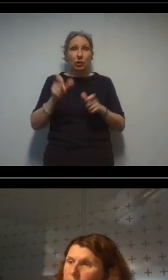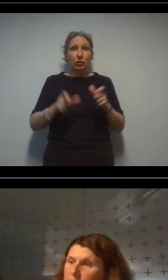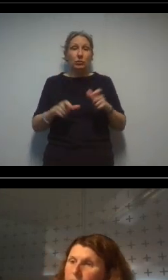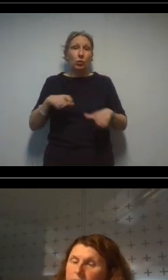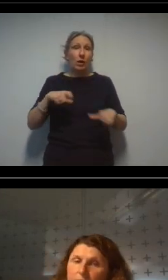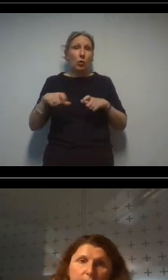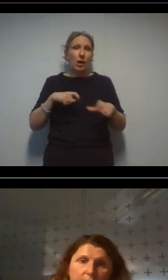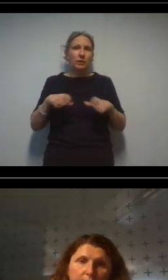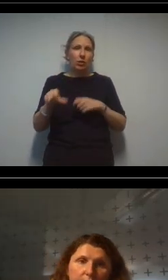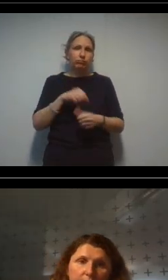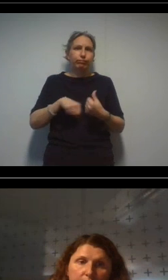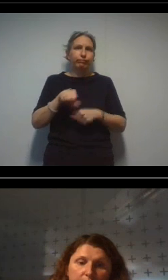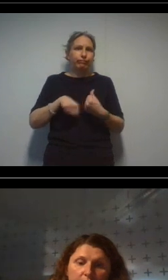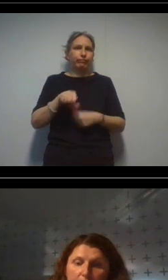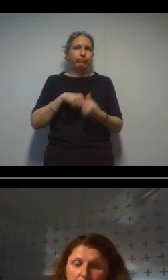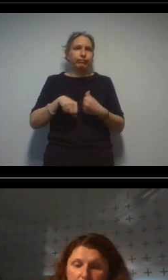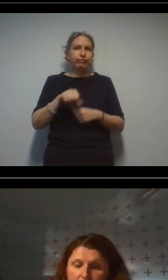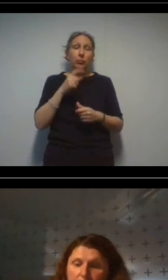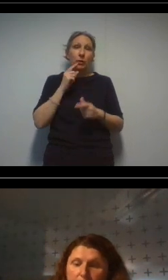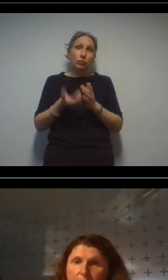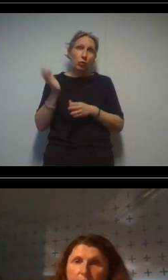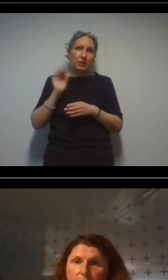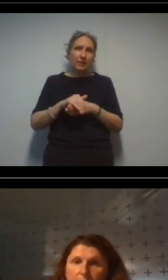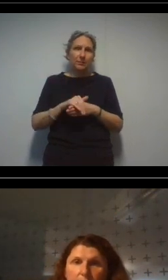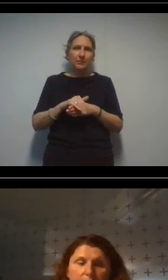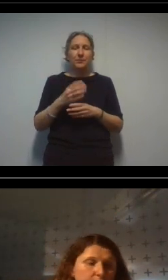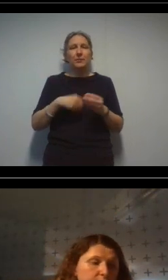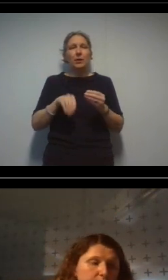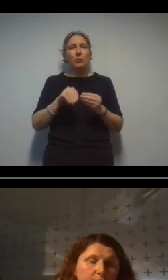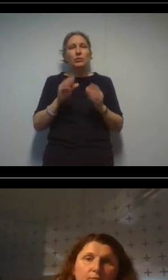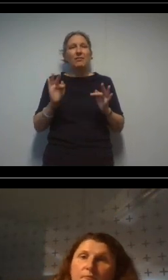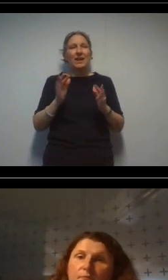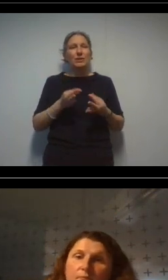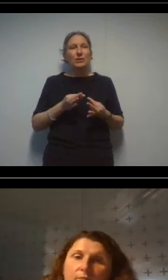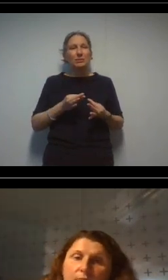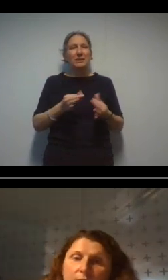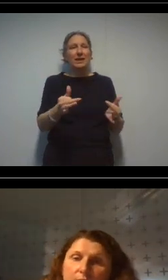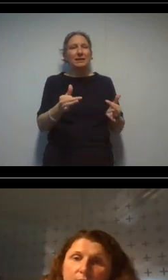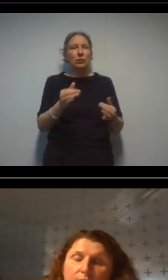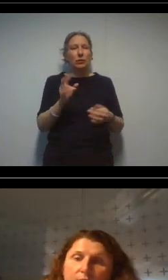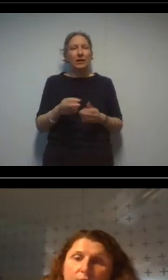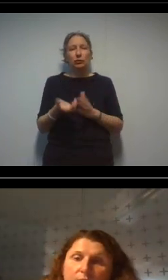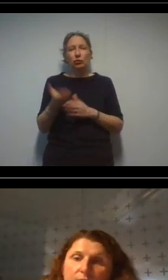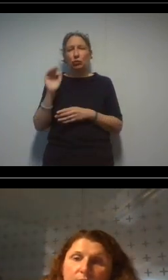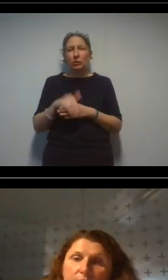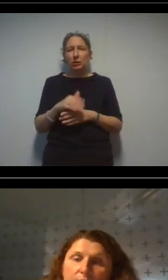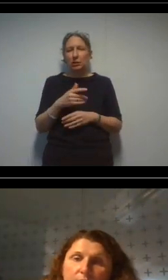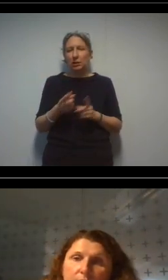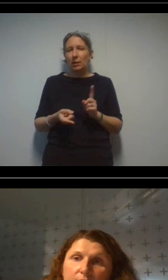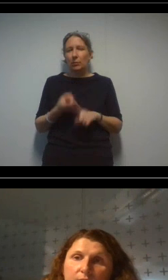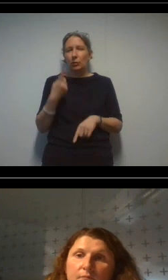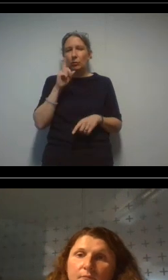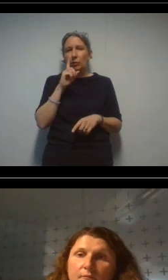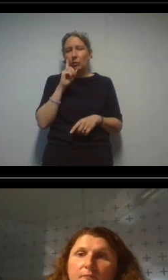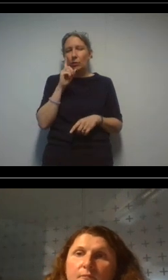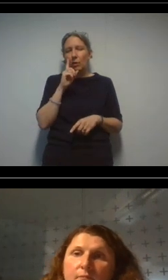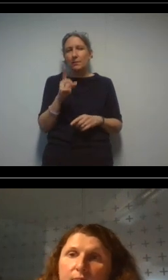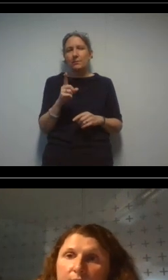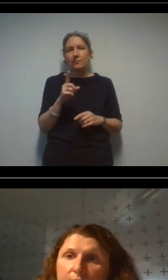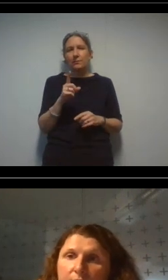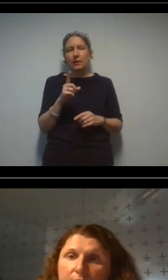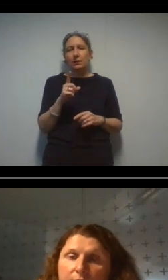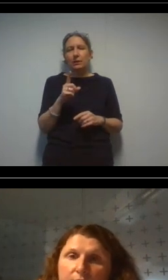journée. Et en termes de sensibilisation, cette journée, elle a été aussi hyper importante parce que les